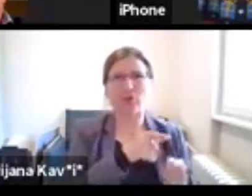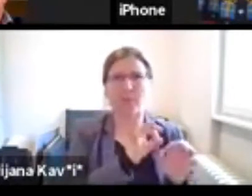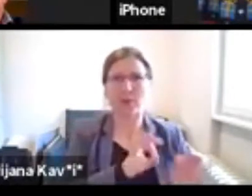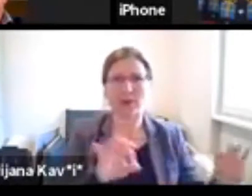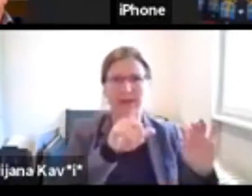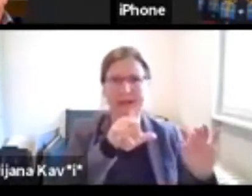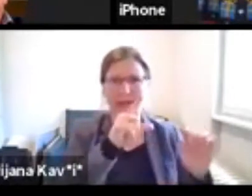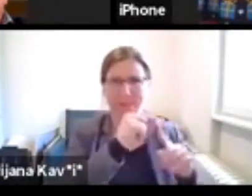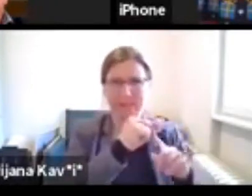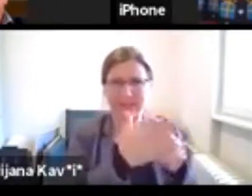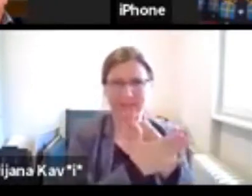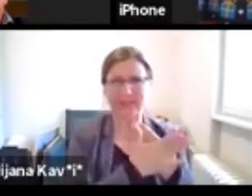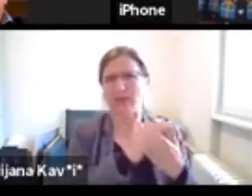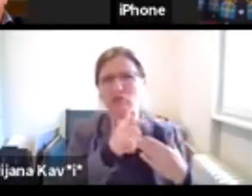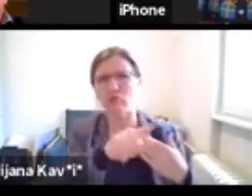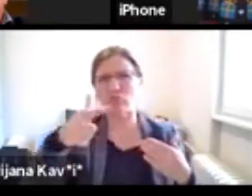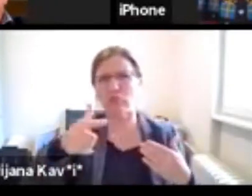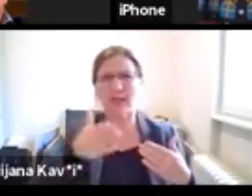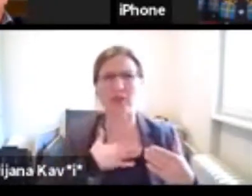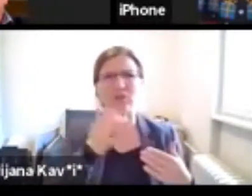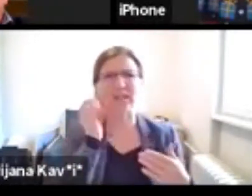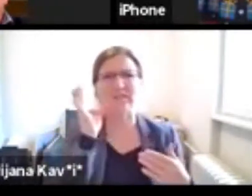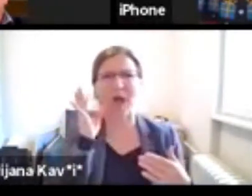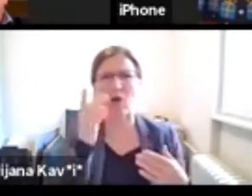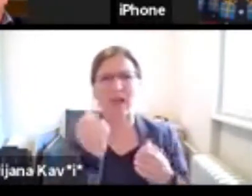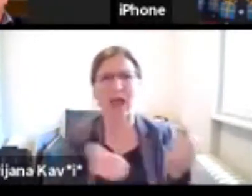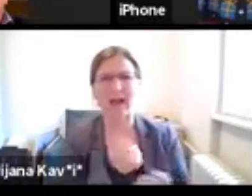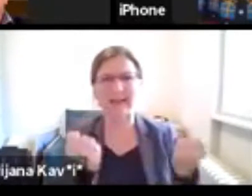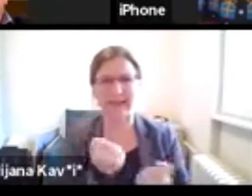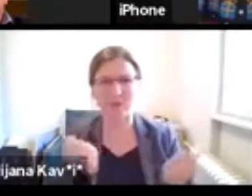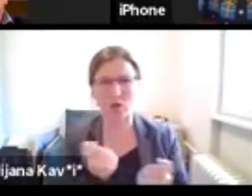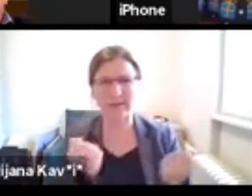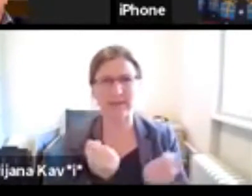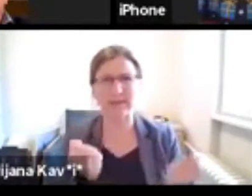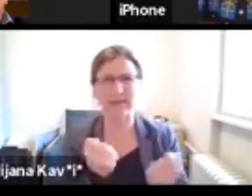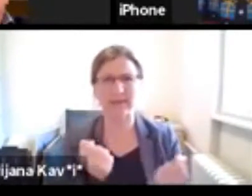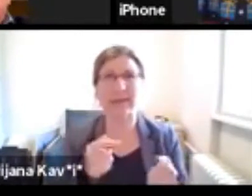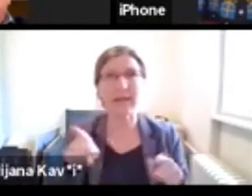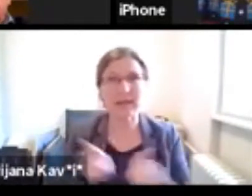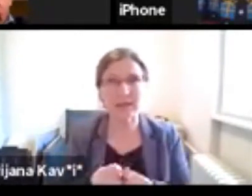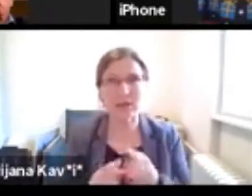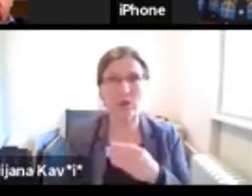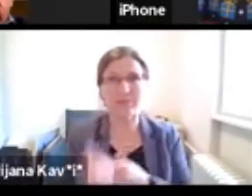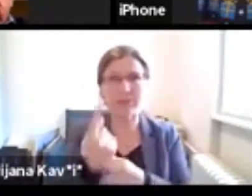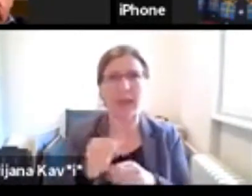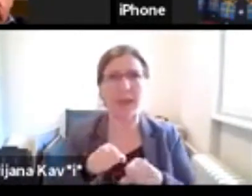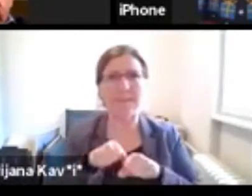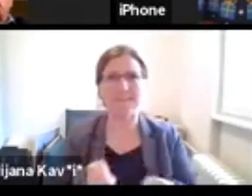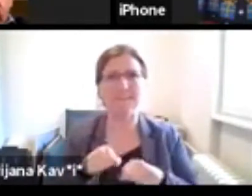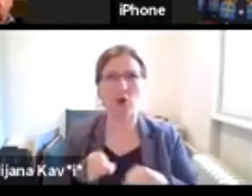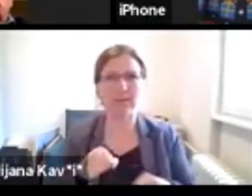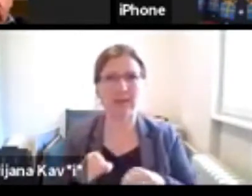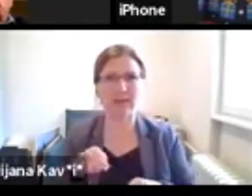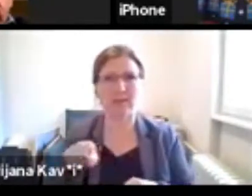uz svakodnevne aktivnosti, odlučili smo naprosto, a pogođeni tada i potresom koji je predstavljao